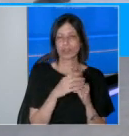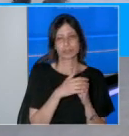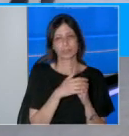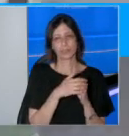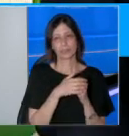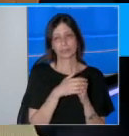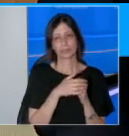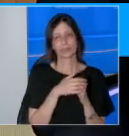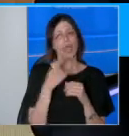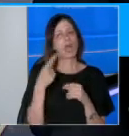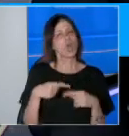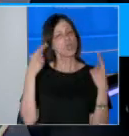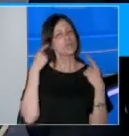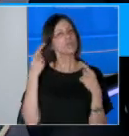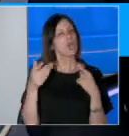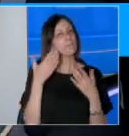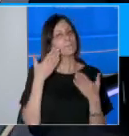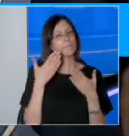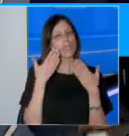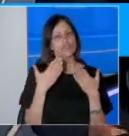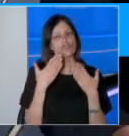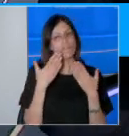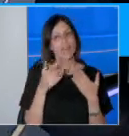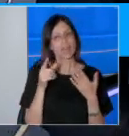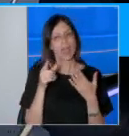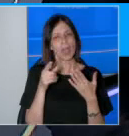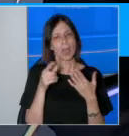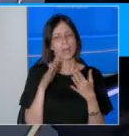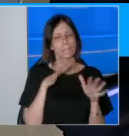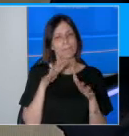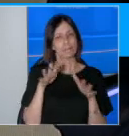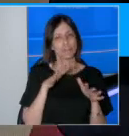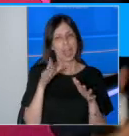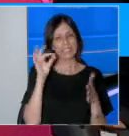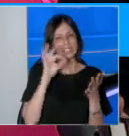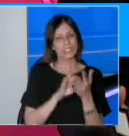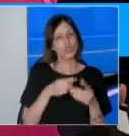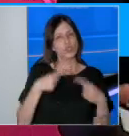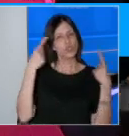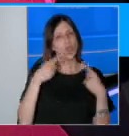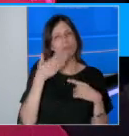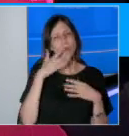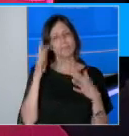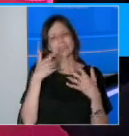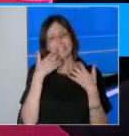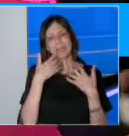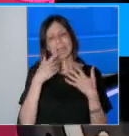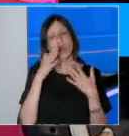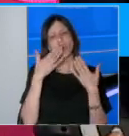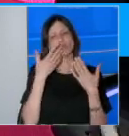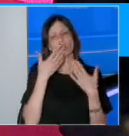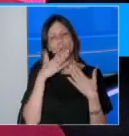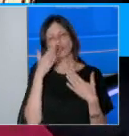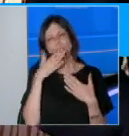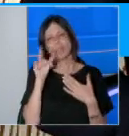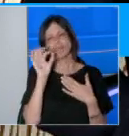כן, היום שמעתי אותך בישיבת הממשלה לציון יום ירושלים, מספר על ירושלים שלך בתור נער